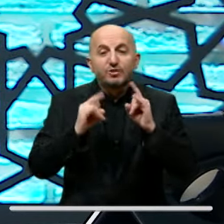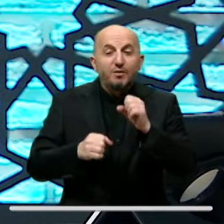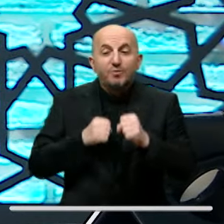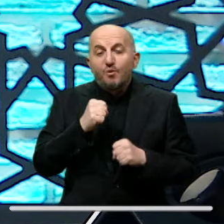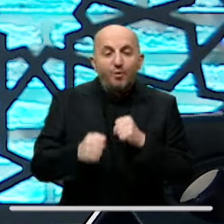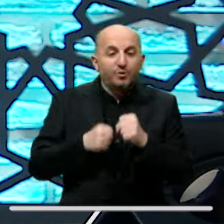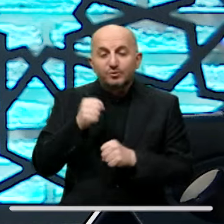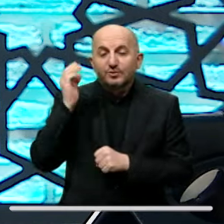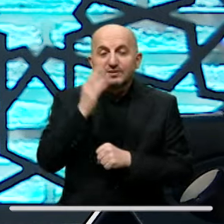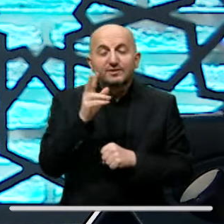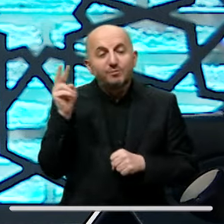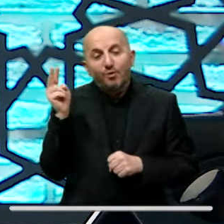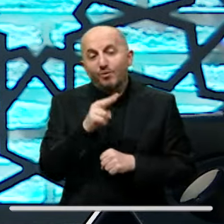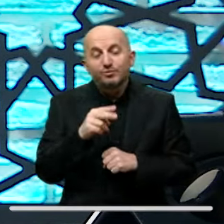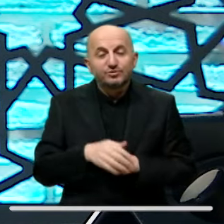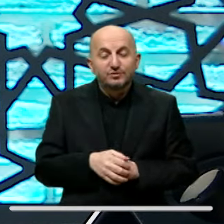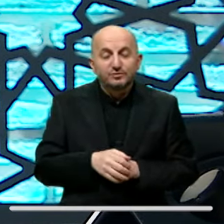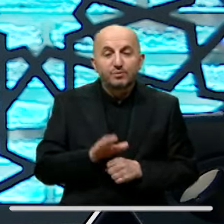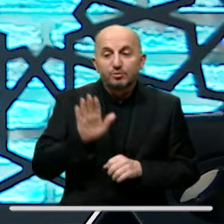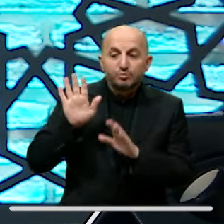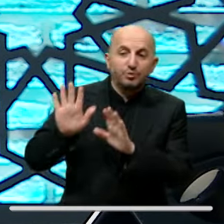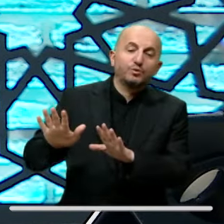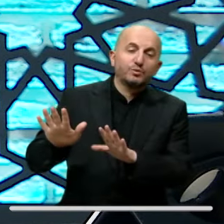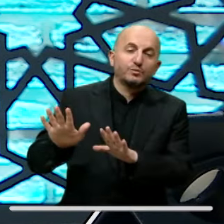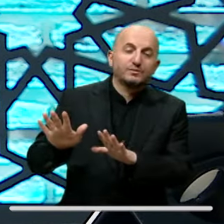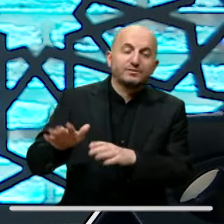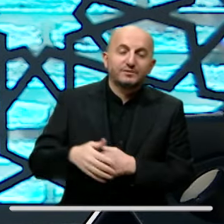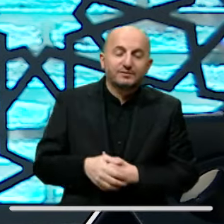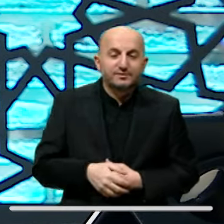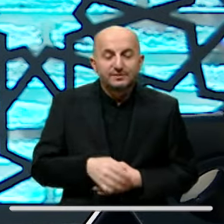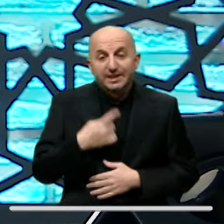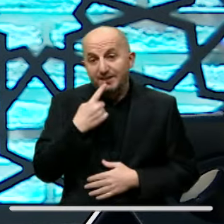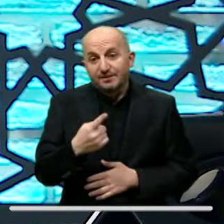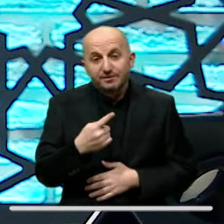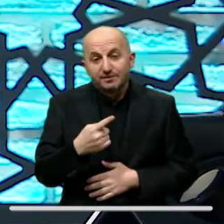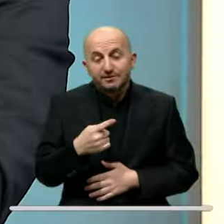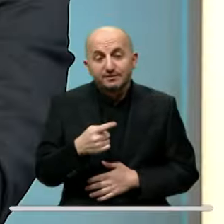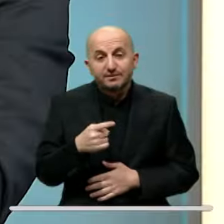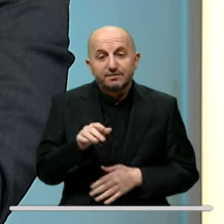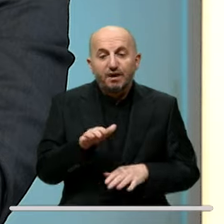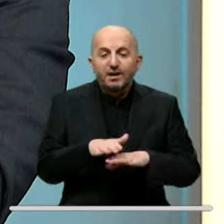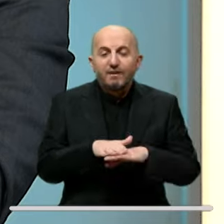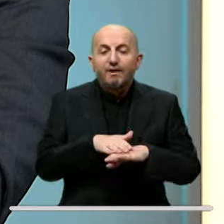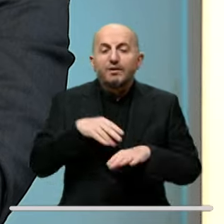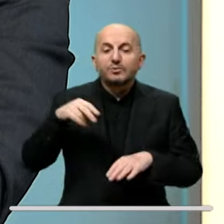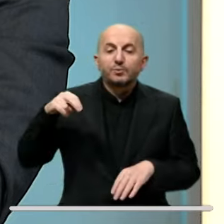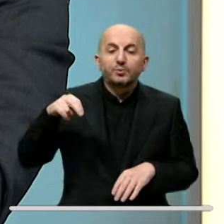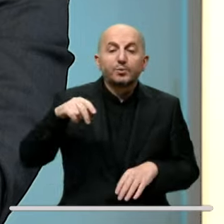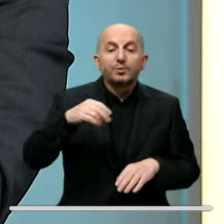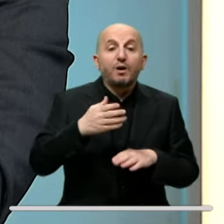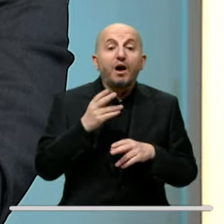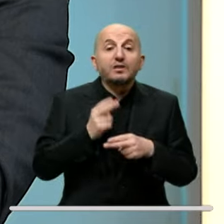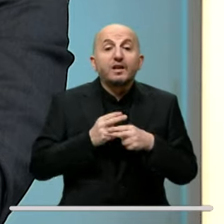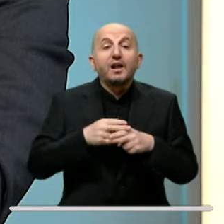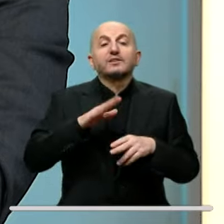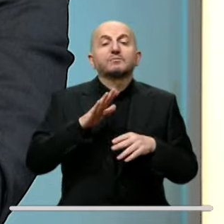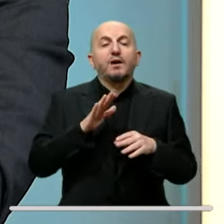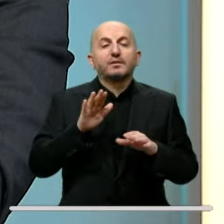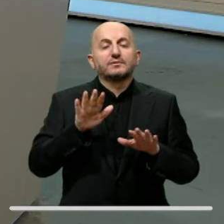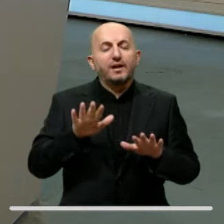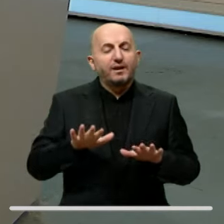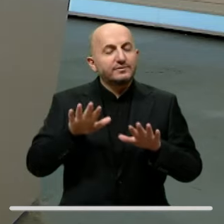koştur gittiğimi görünce durdurdu beni. Daha vakur yürü dedi. acele etme, sakin sakin